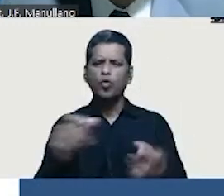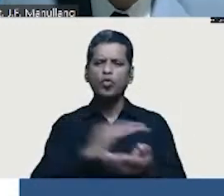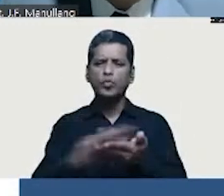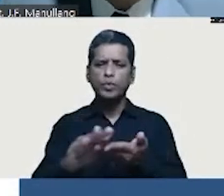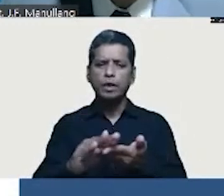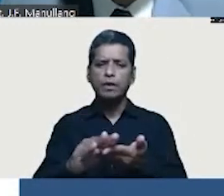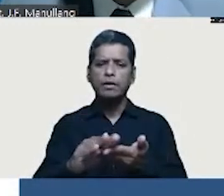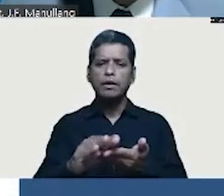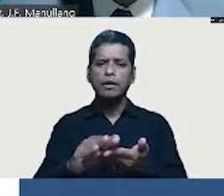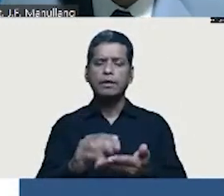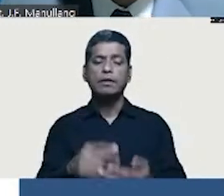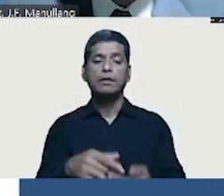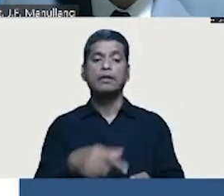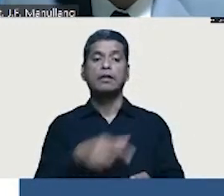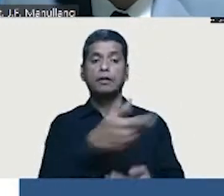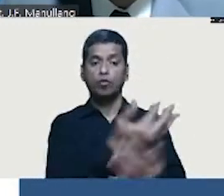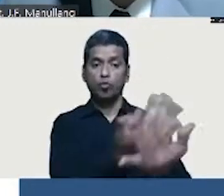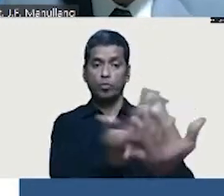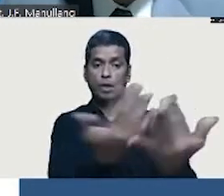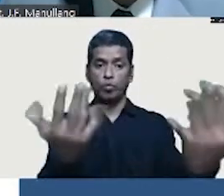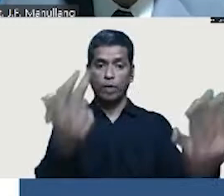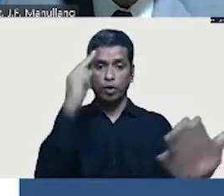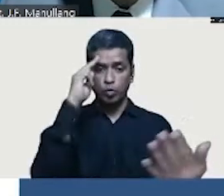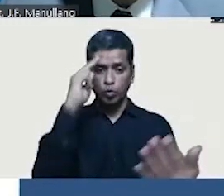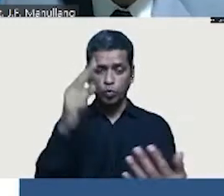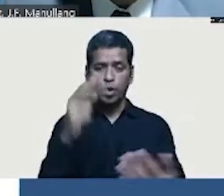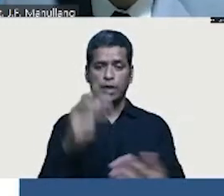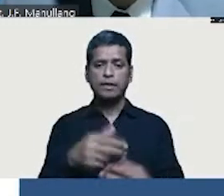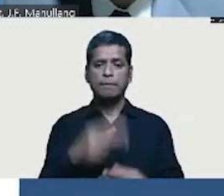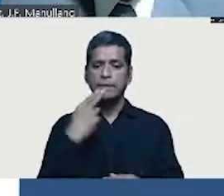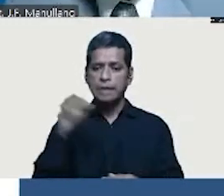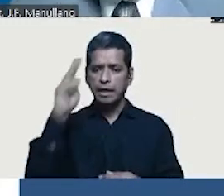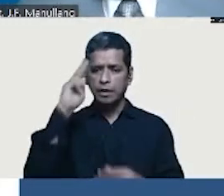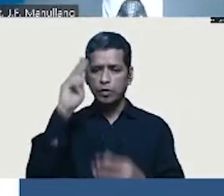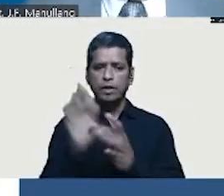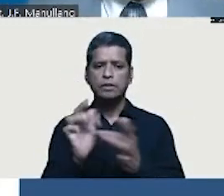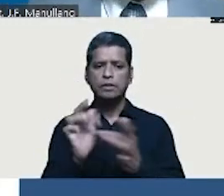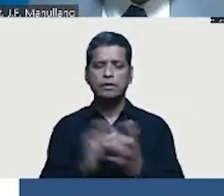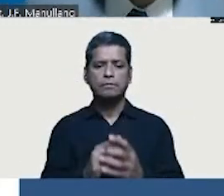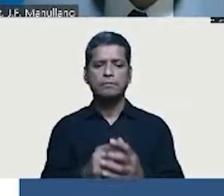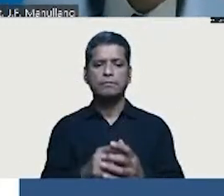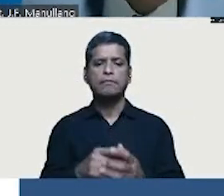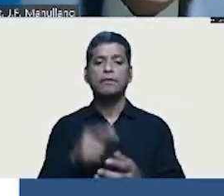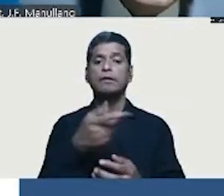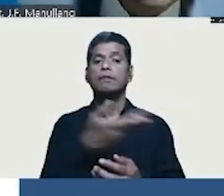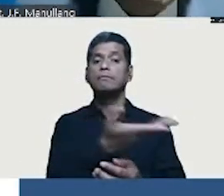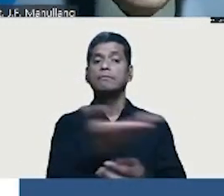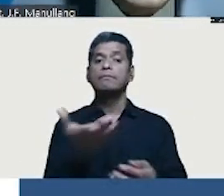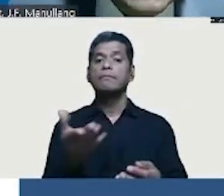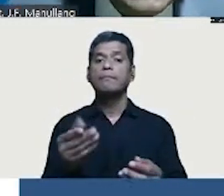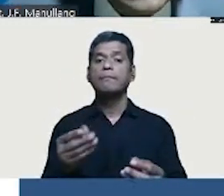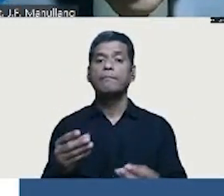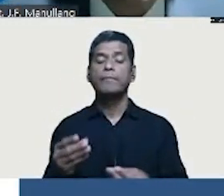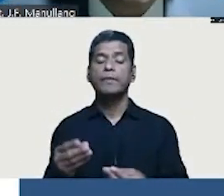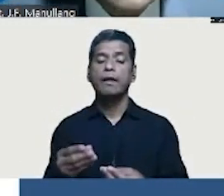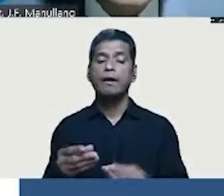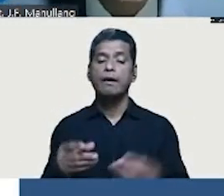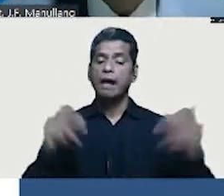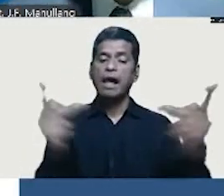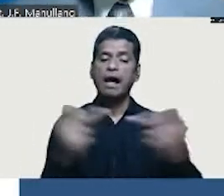manusia kedatangan Kristus yang kedua kali Mengapa mereka produk lengkapi sebuah mereka bisa bekerja melayani